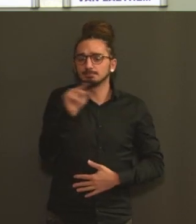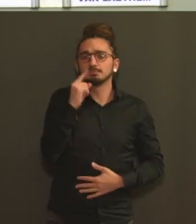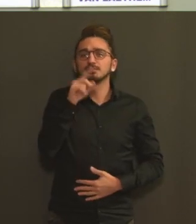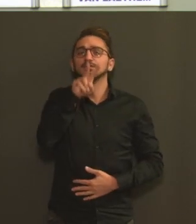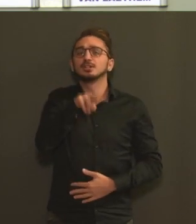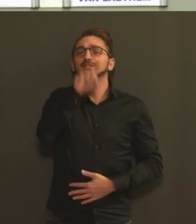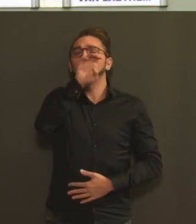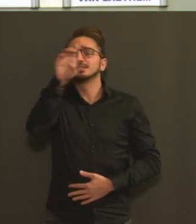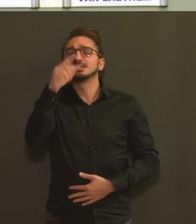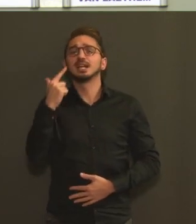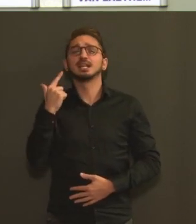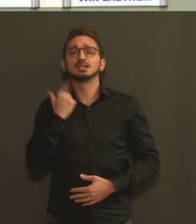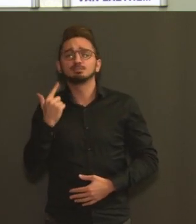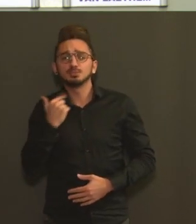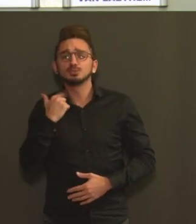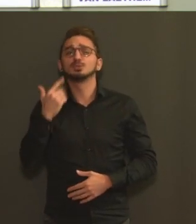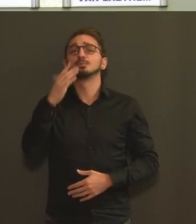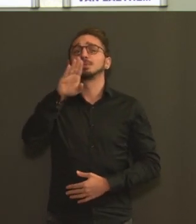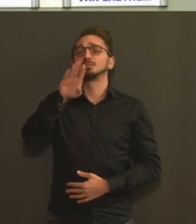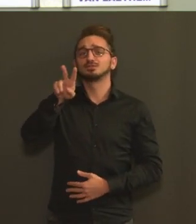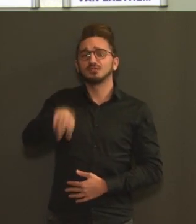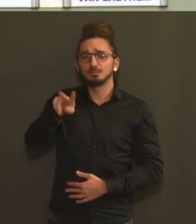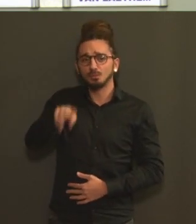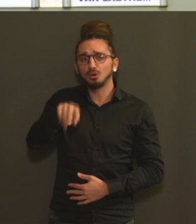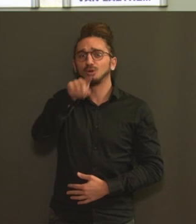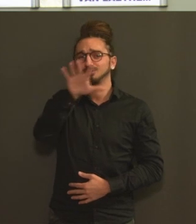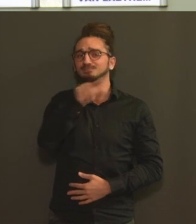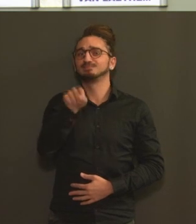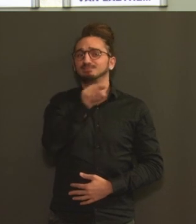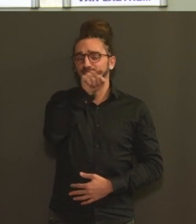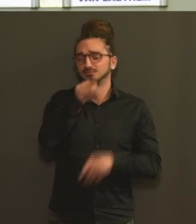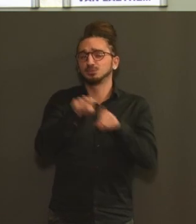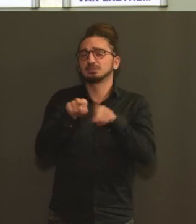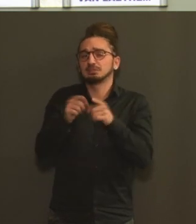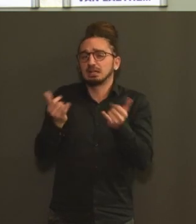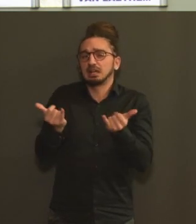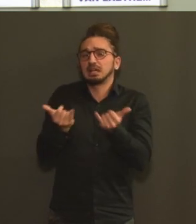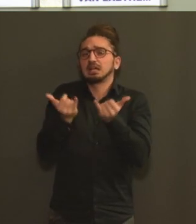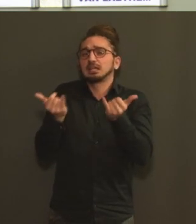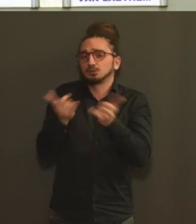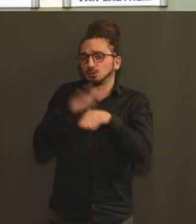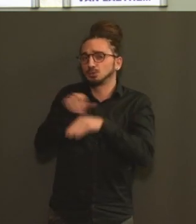et le Brabant flamand, et une discrète augmentation dans le Brabant wallon.